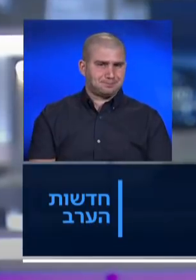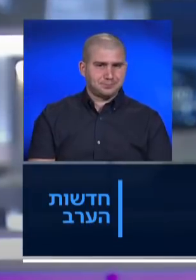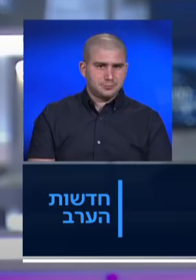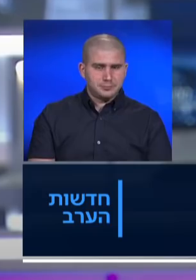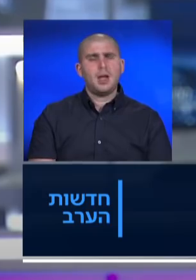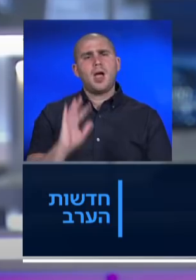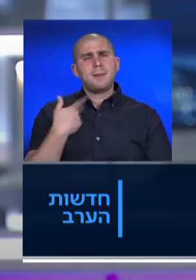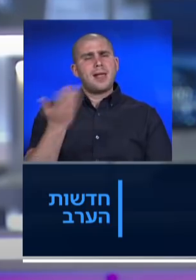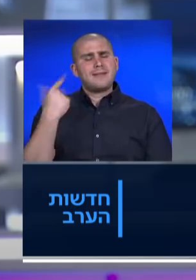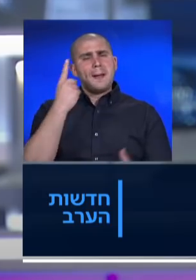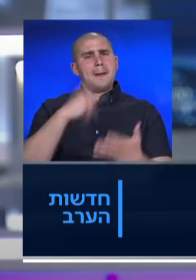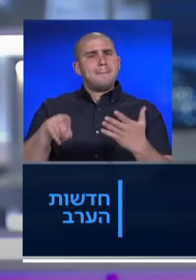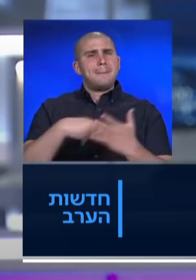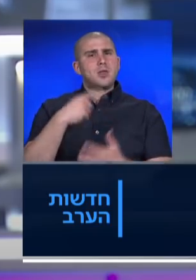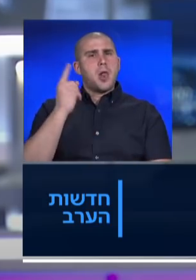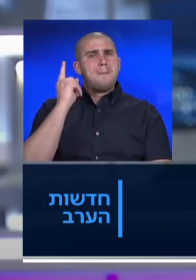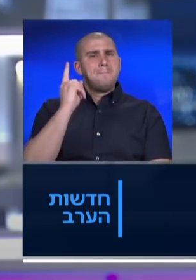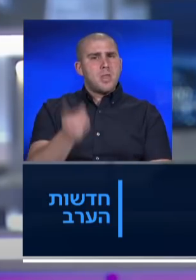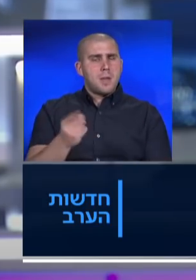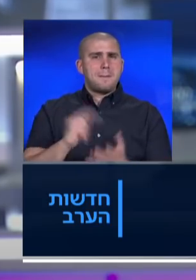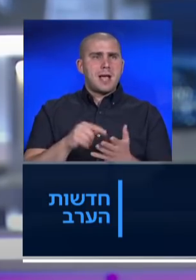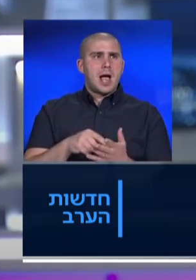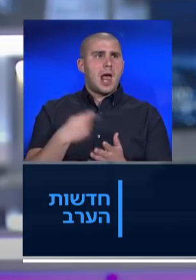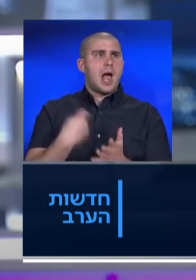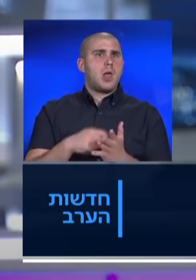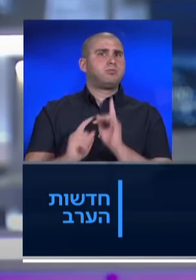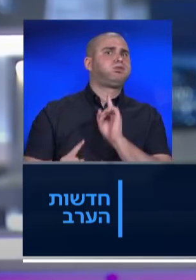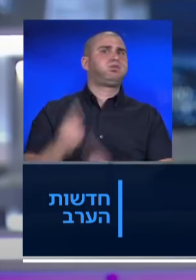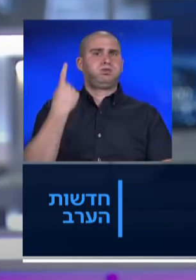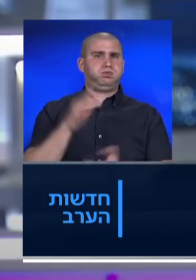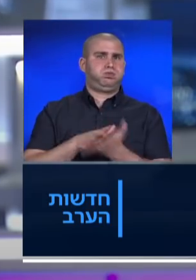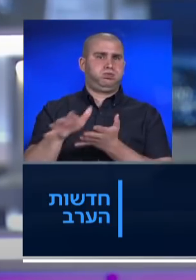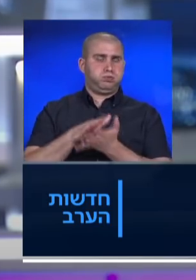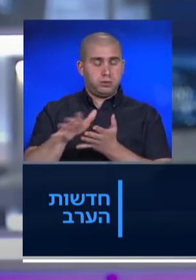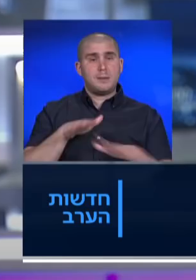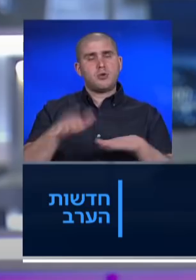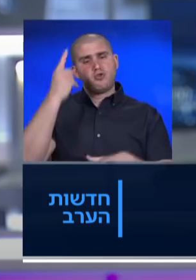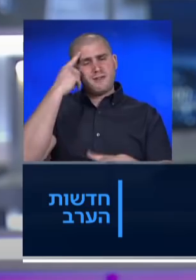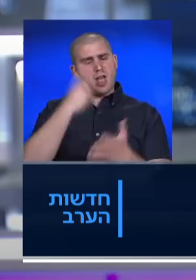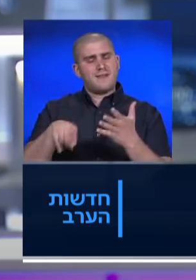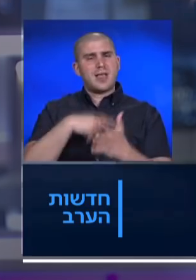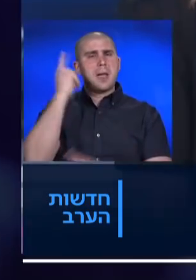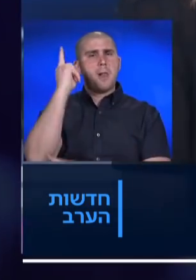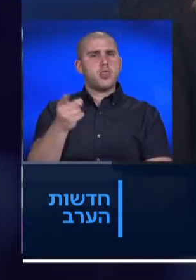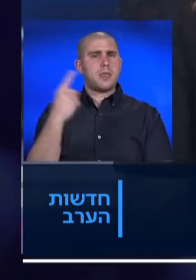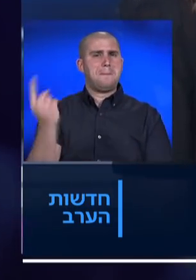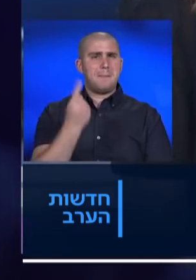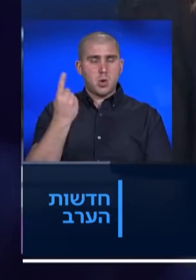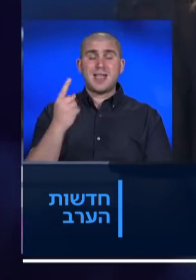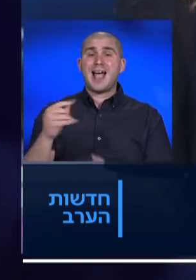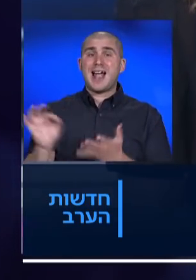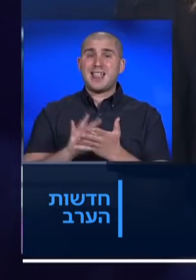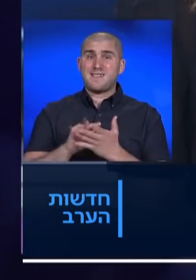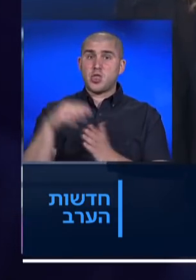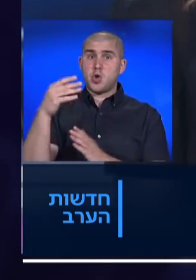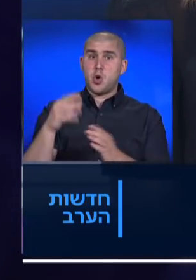ביטול המלוניות בגלל העלות הכספית הגבוהה? הממשלה בוחנת לבטל את מלונות הבידוד. גילי כהן, כתבתנו המדינית, את מפרסמת הערב על